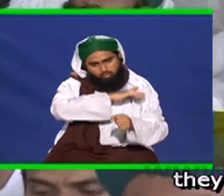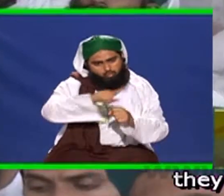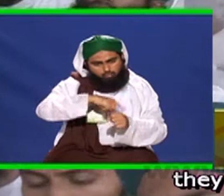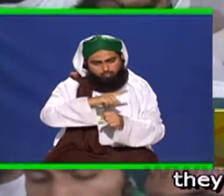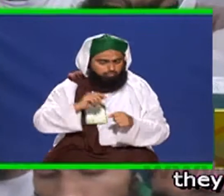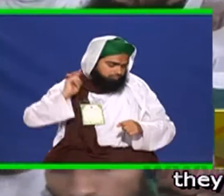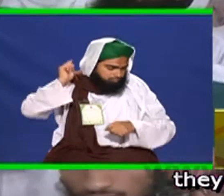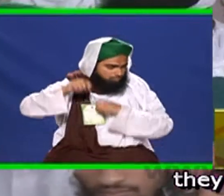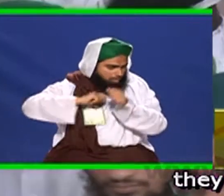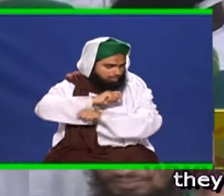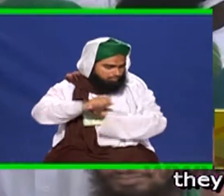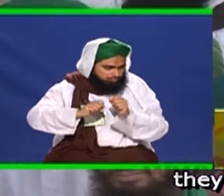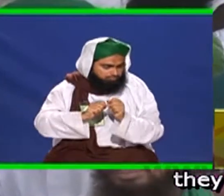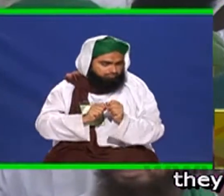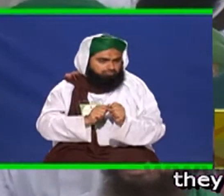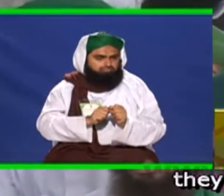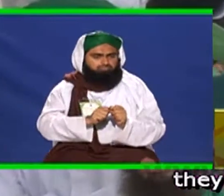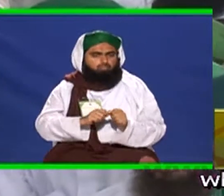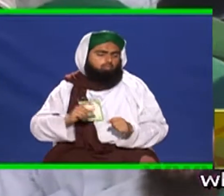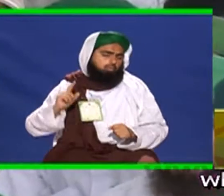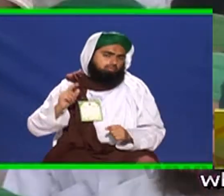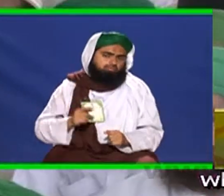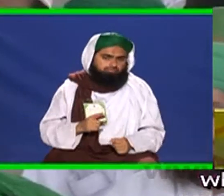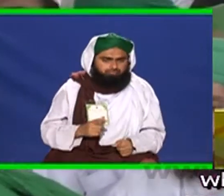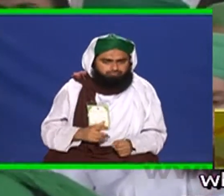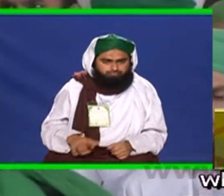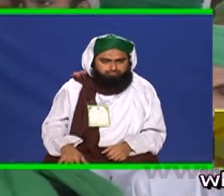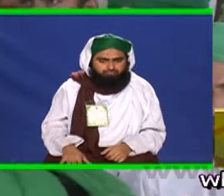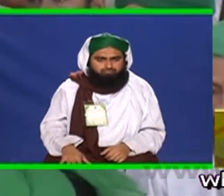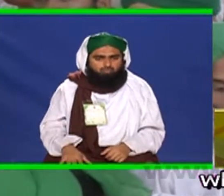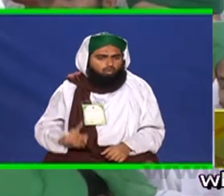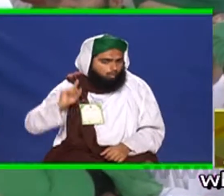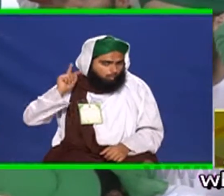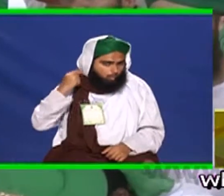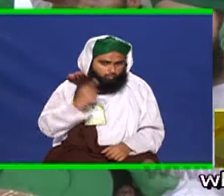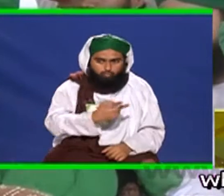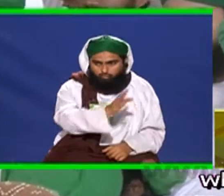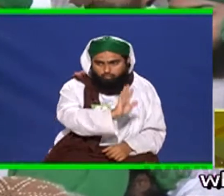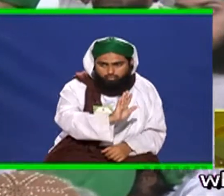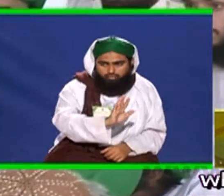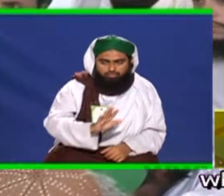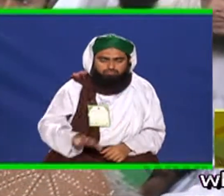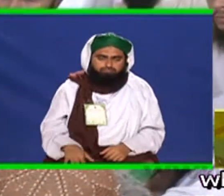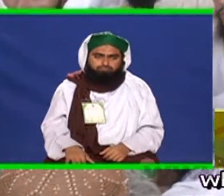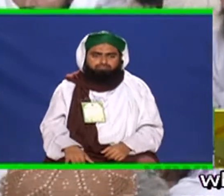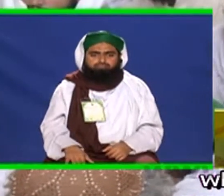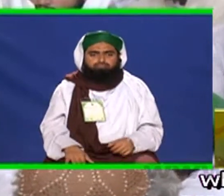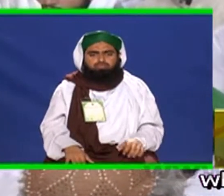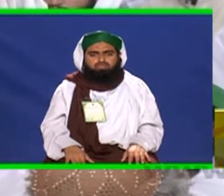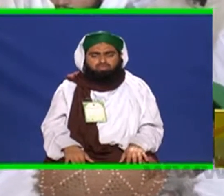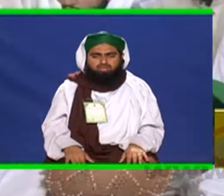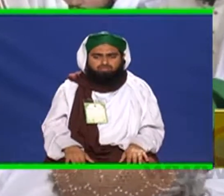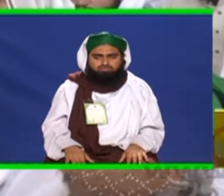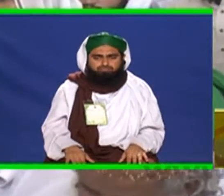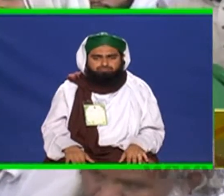ان کے مرد عورت جو بھی ہاتھ آ جائیں، تو وہ مطلب ہے کہ غلام کہلاتے ہیں جس لشکر میں وہ آ گئے،